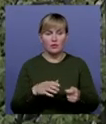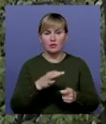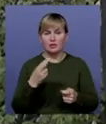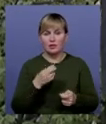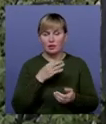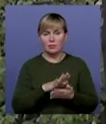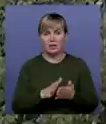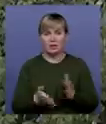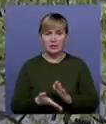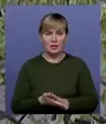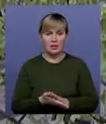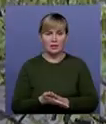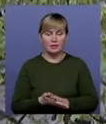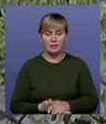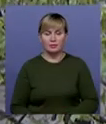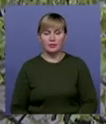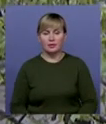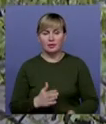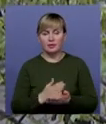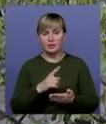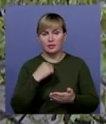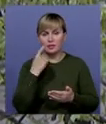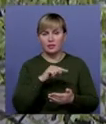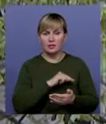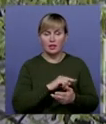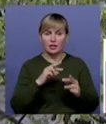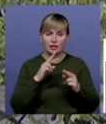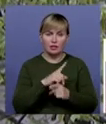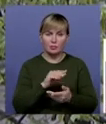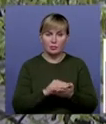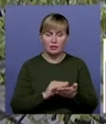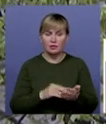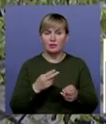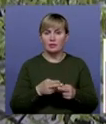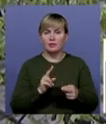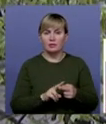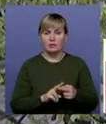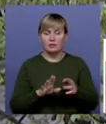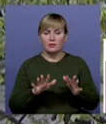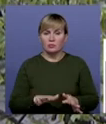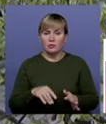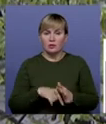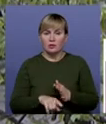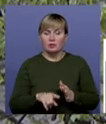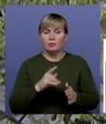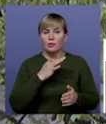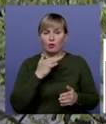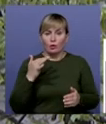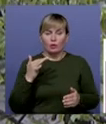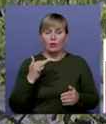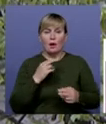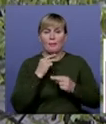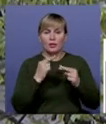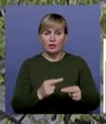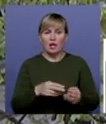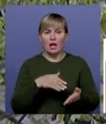социального благосостояния. Личные данные неправильно указывают. На этом фоне, на входе, многие